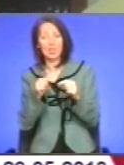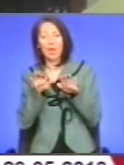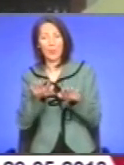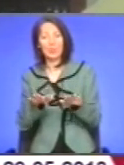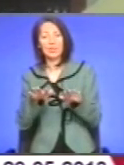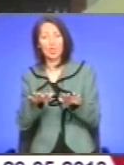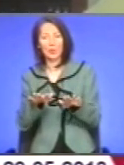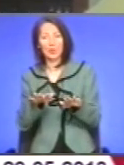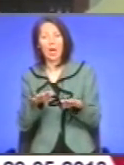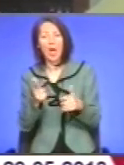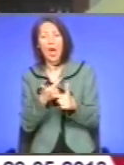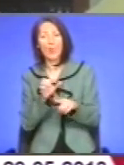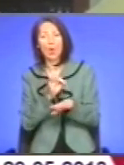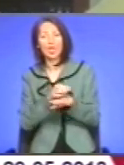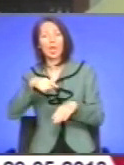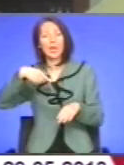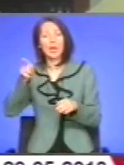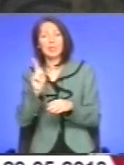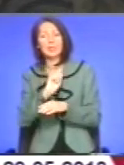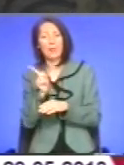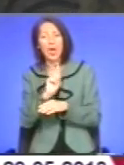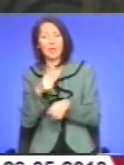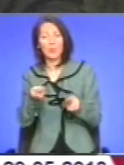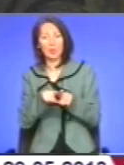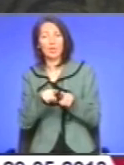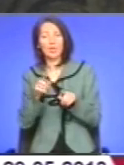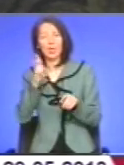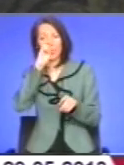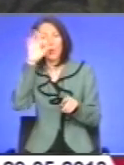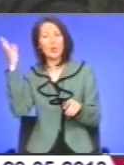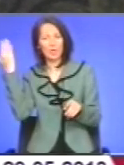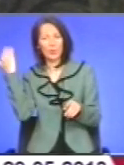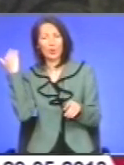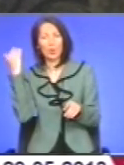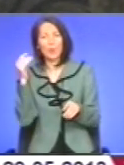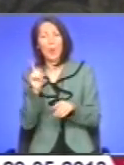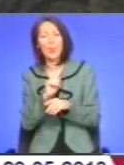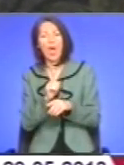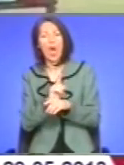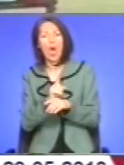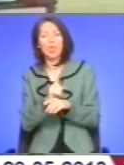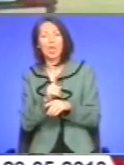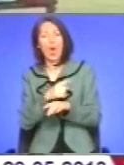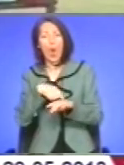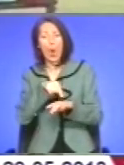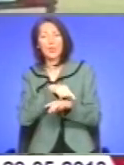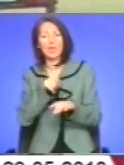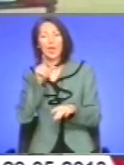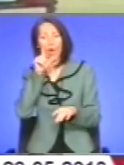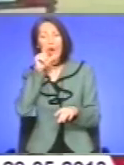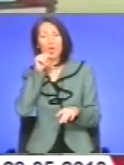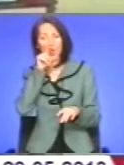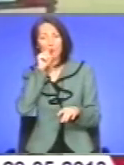розташування. Або годинники з маятником, такі популярні в минулому. Годинник із зозулею також прикрашав стіни